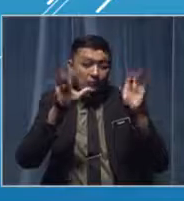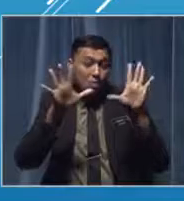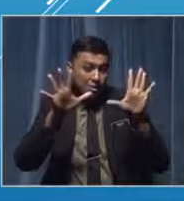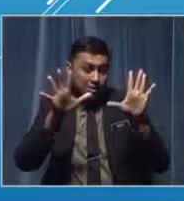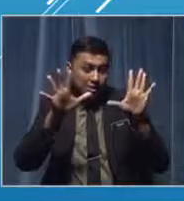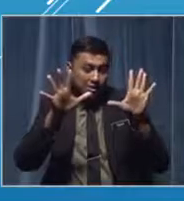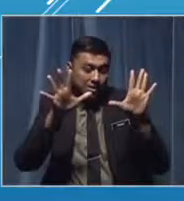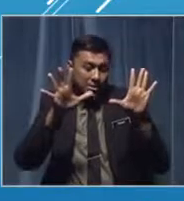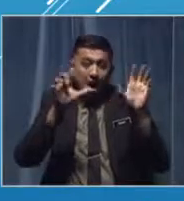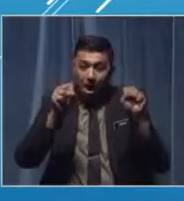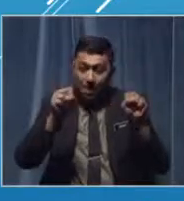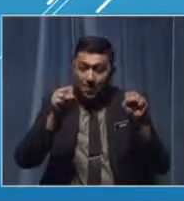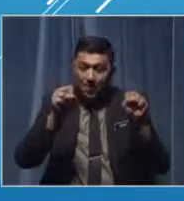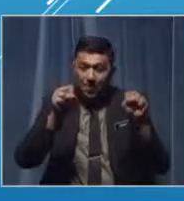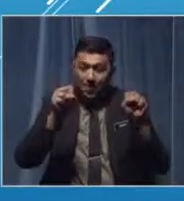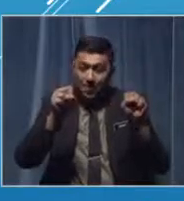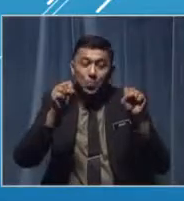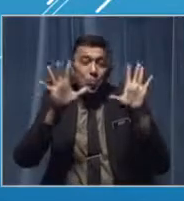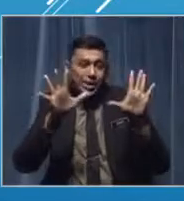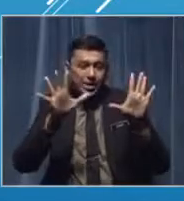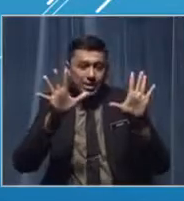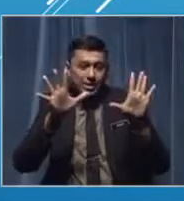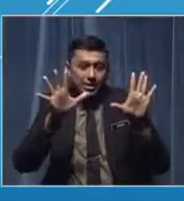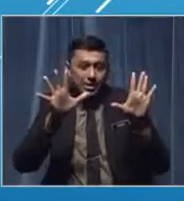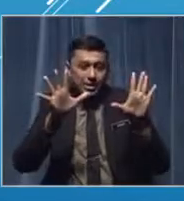buka. Genggam, buka.